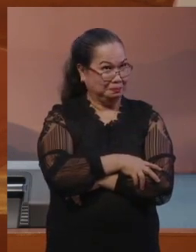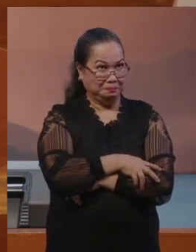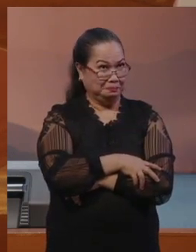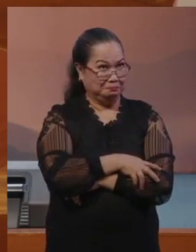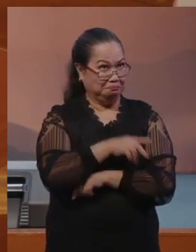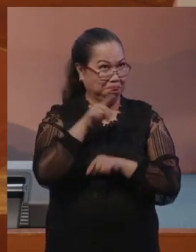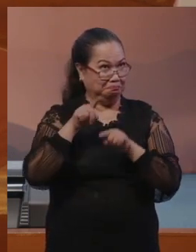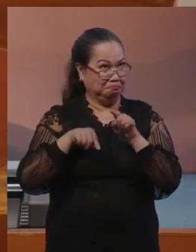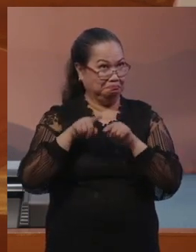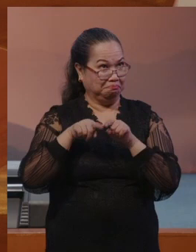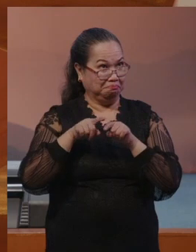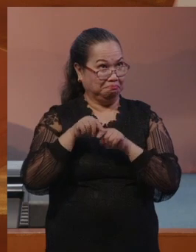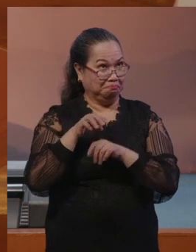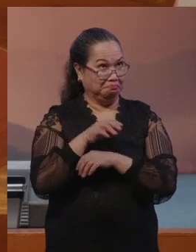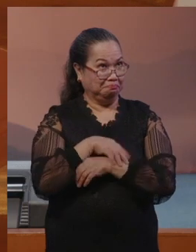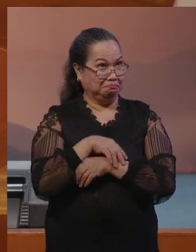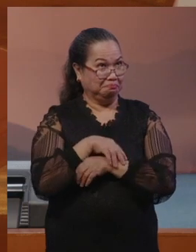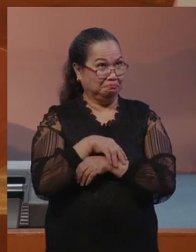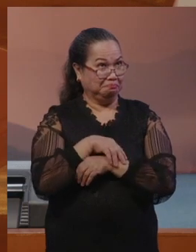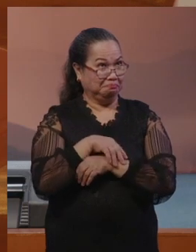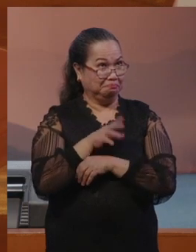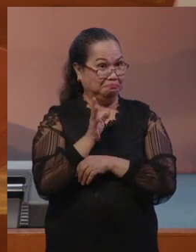kaibigan nyo siguro, baka kamag-anak nyo pa,